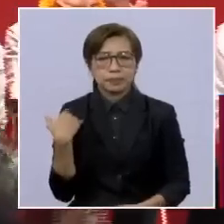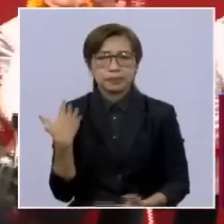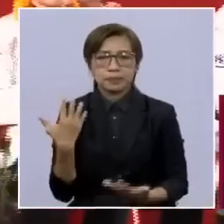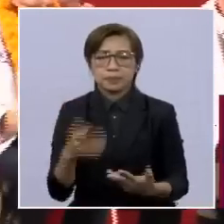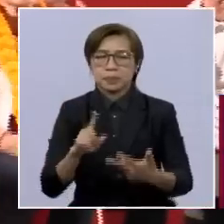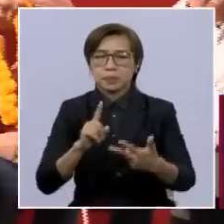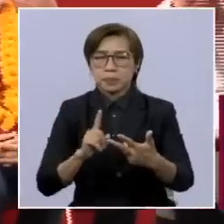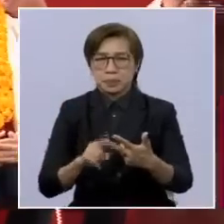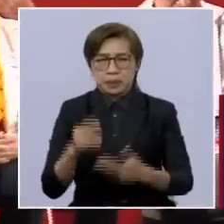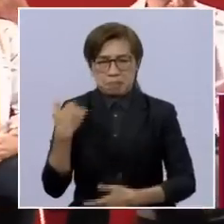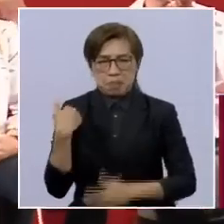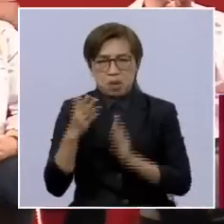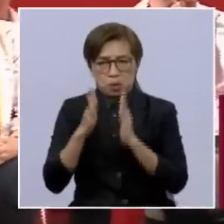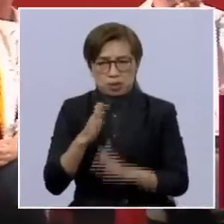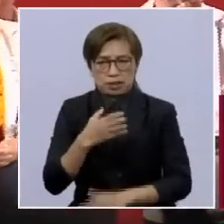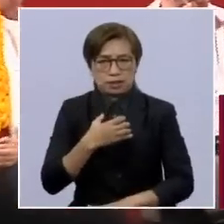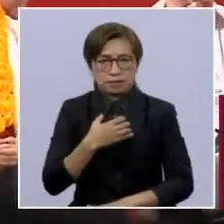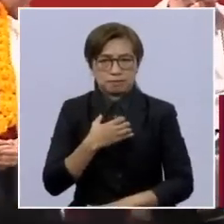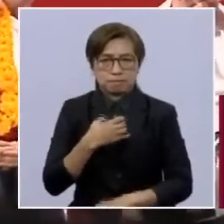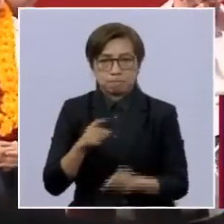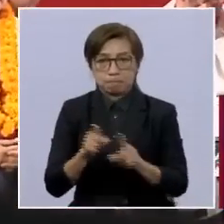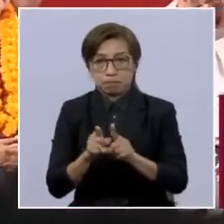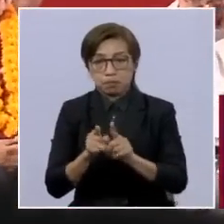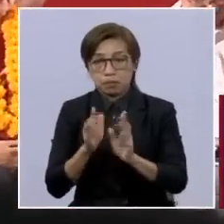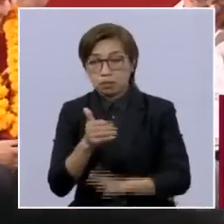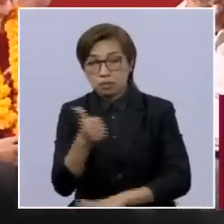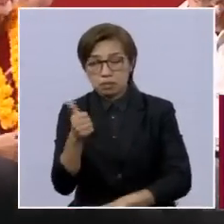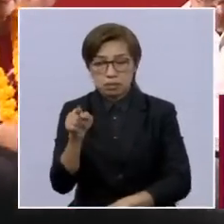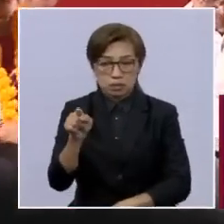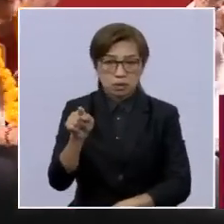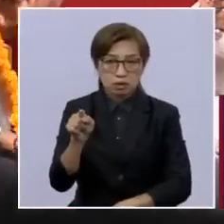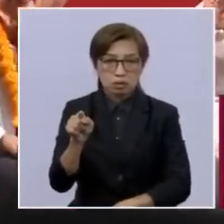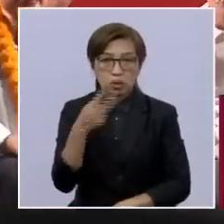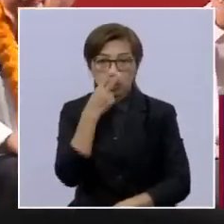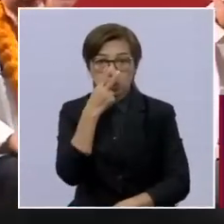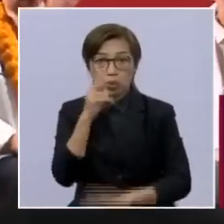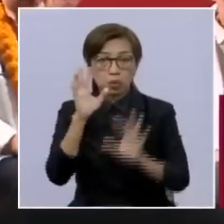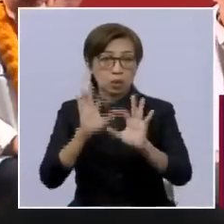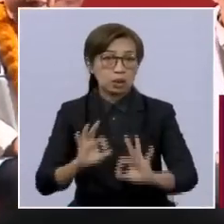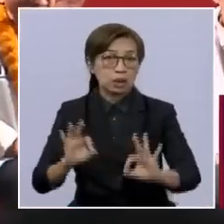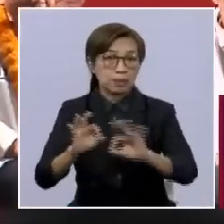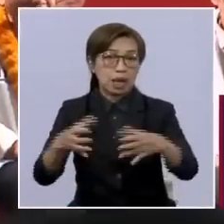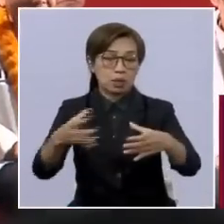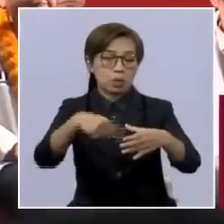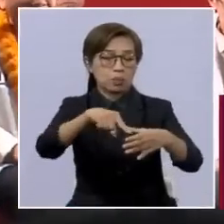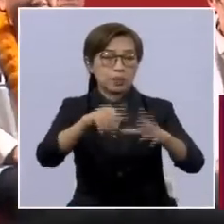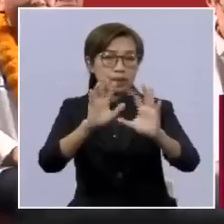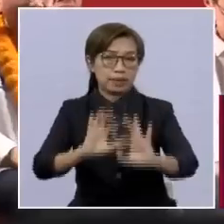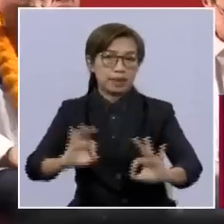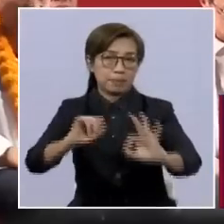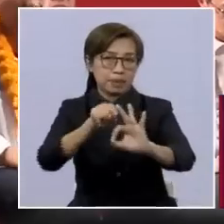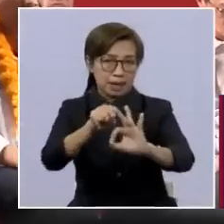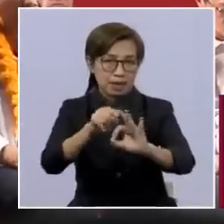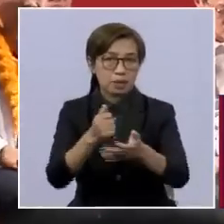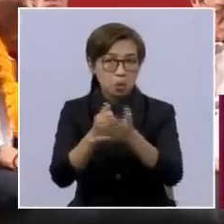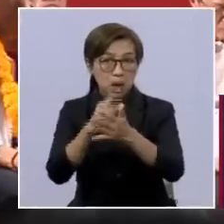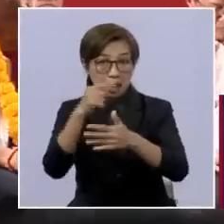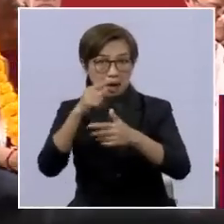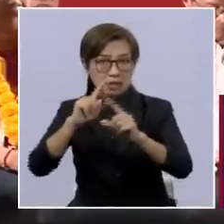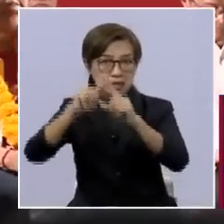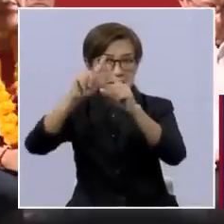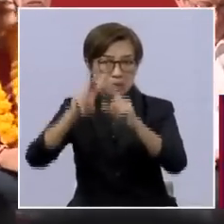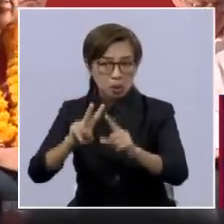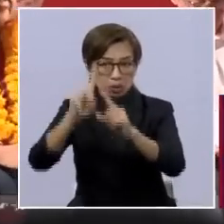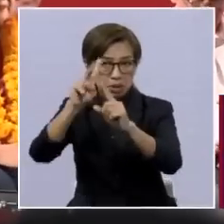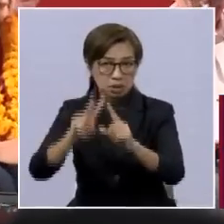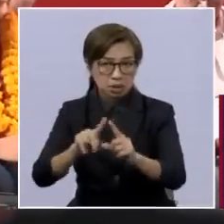คนที่อยากจะเป็นคนอื่นเนี่ยนะก็ต้องบอกว่ามันขึ้นอยู่กับกลุ่มนี้ค่ะเป็นกลุ่มตัวแปรหลักอย่